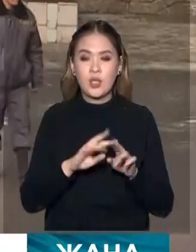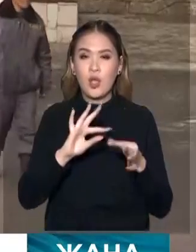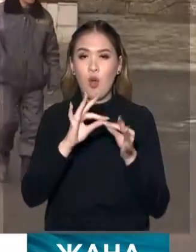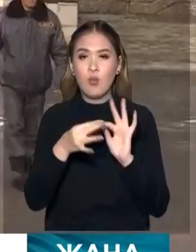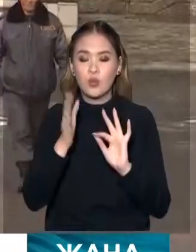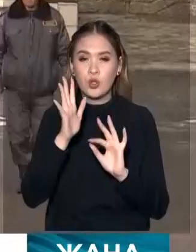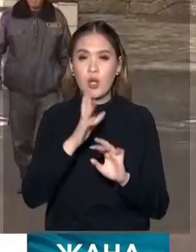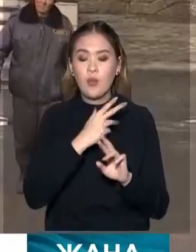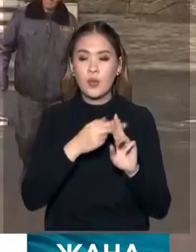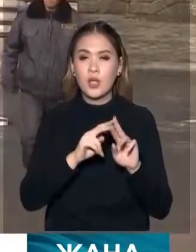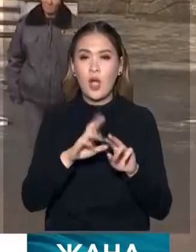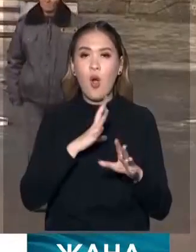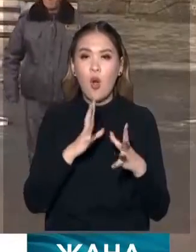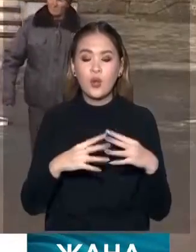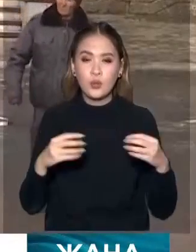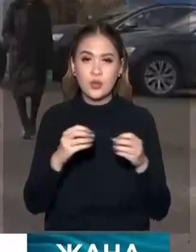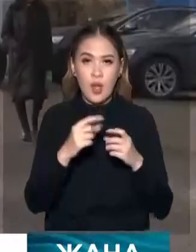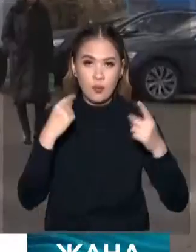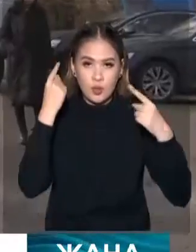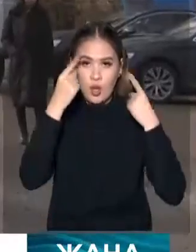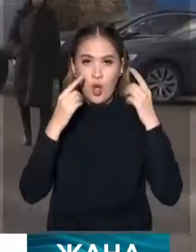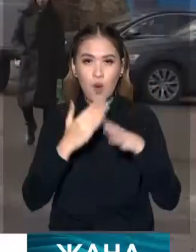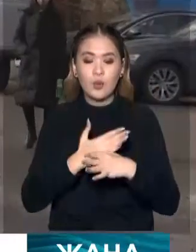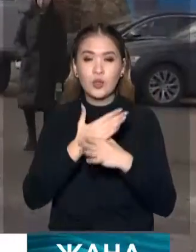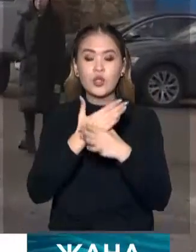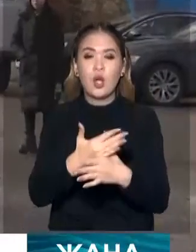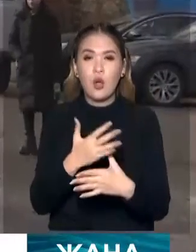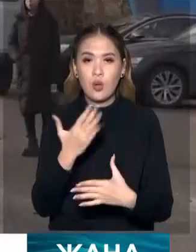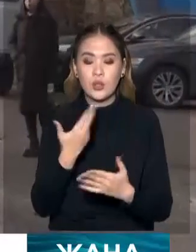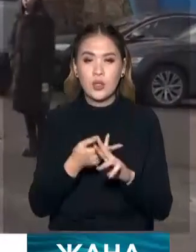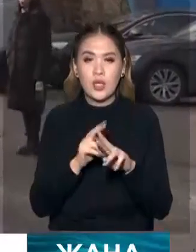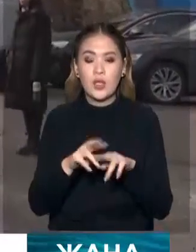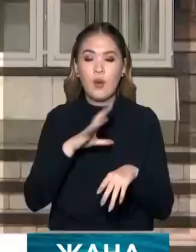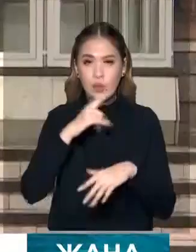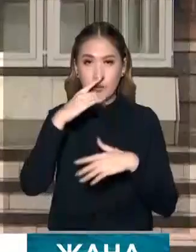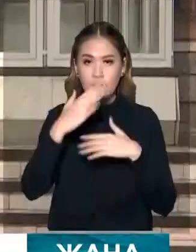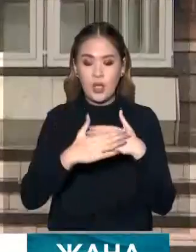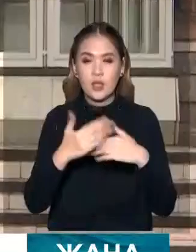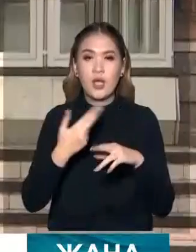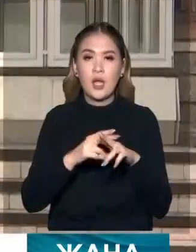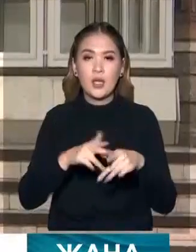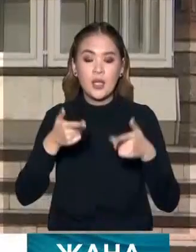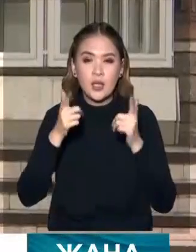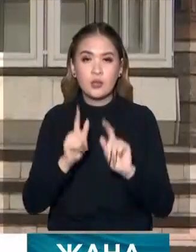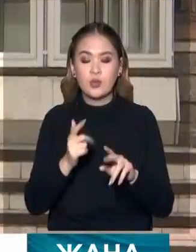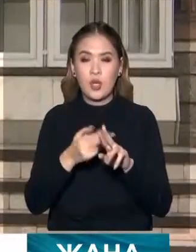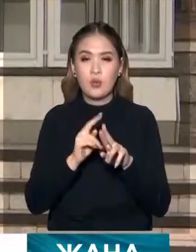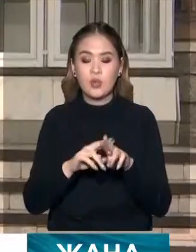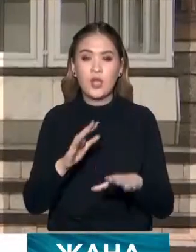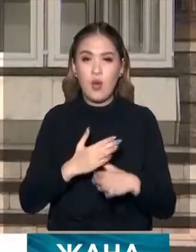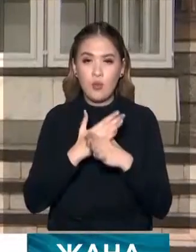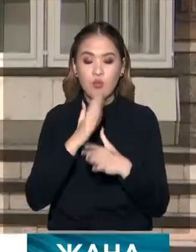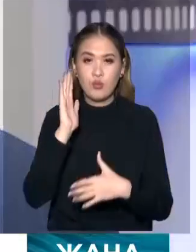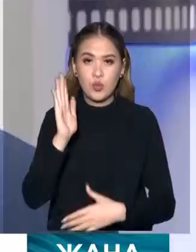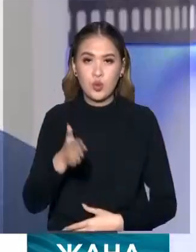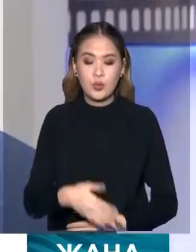Қаза болған кеншілердің отбасыларына қазір психологиялық көмек көрсетіліп жатыр екен. Алдағы уақытта да оларға келісімшарт негізінде жәрдем көрсетілетін